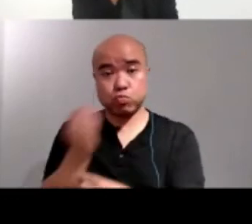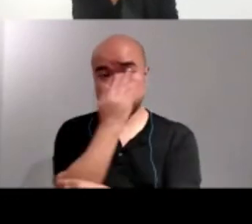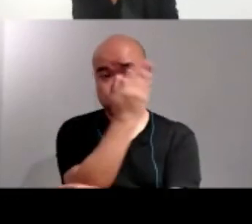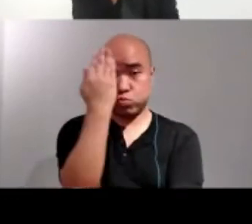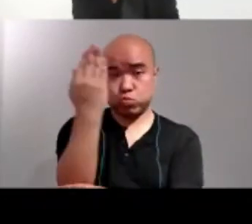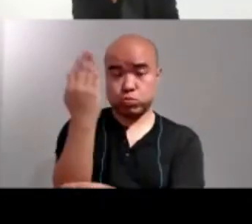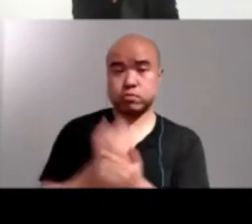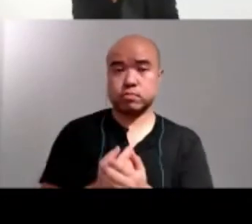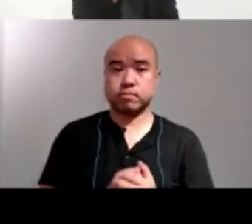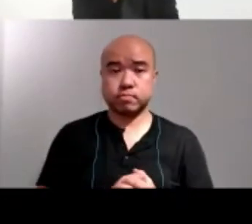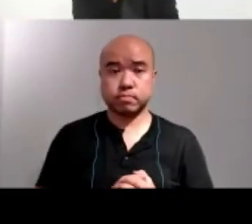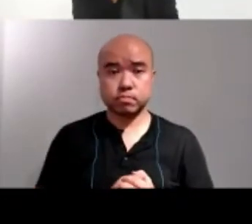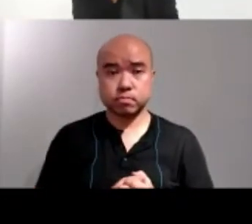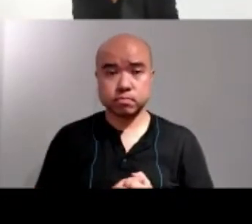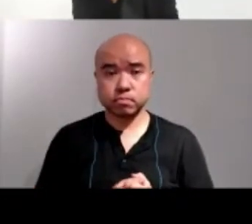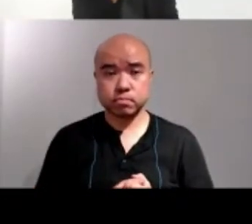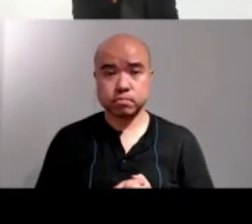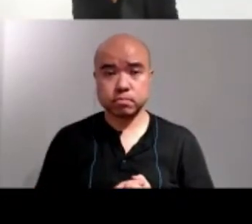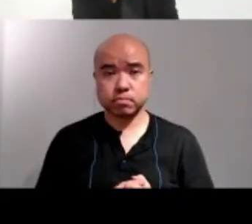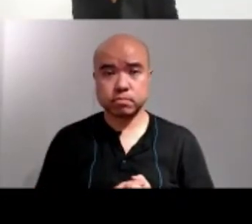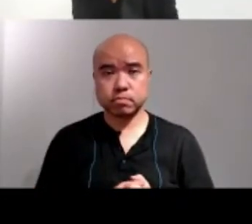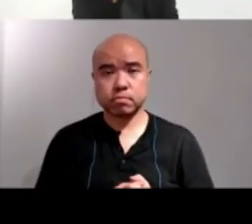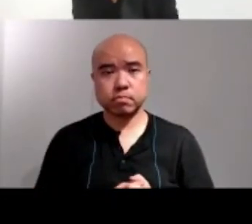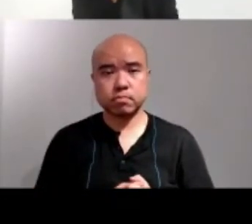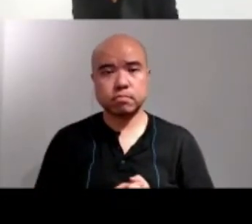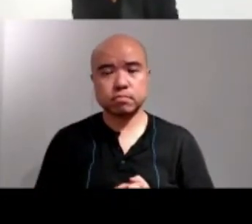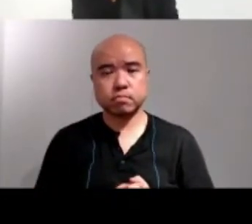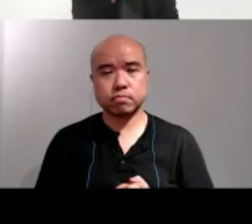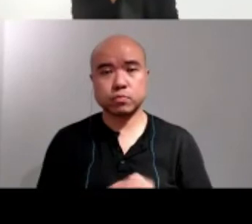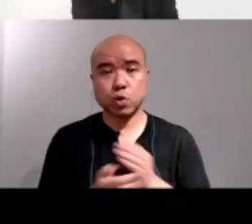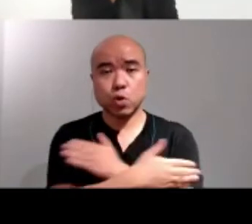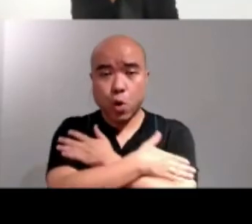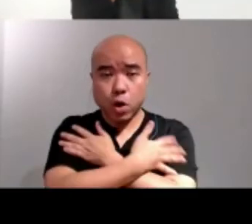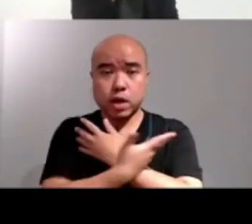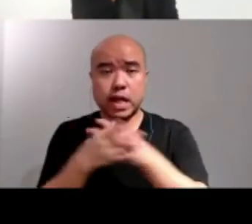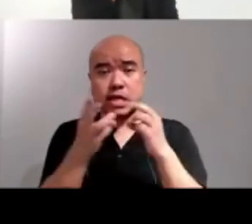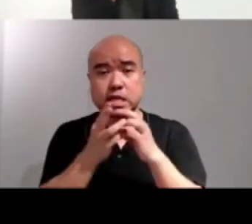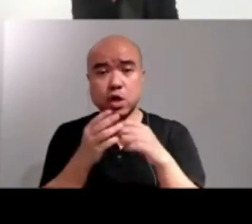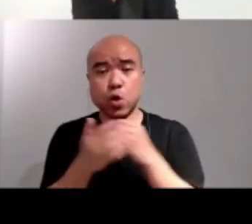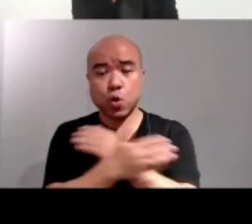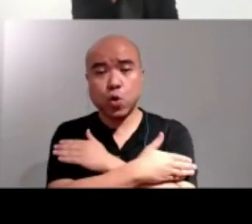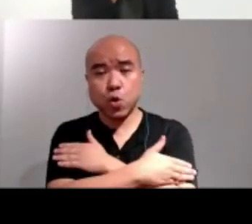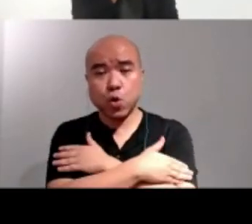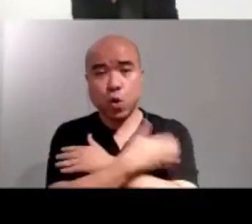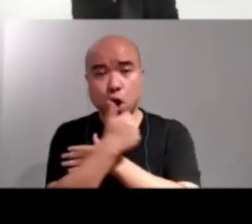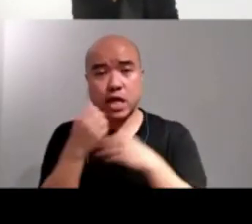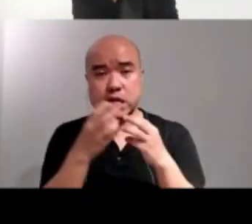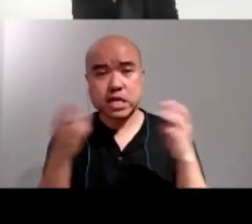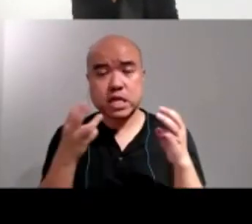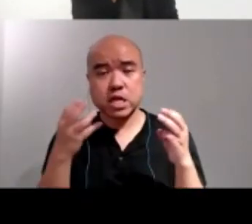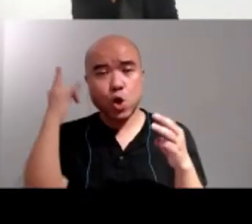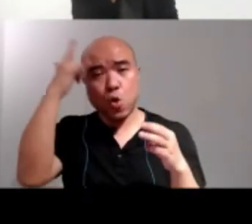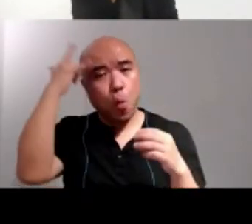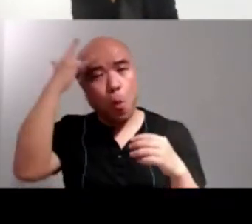览，中文叫做《爱丽丝梦游香港》，我们一起梦游一下，因为这个太疯狂了。在当中